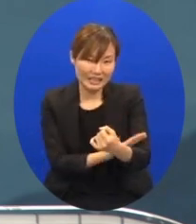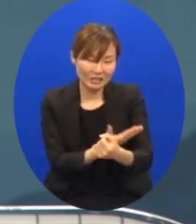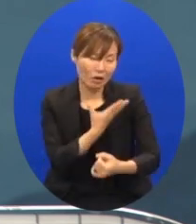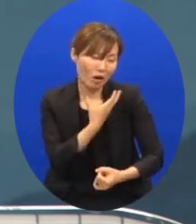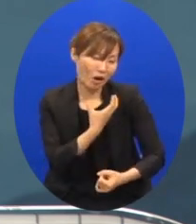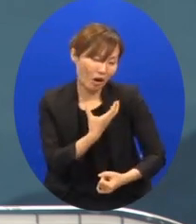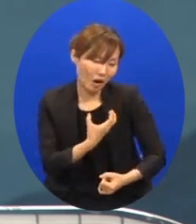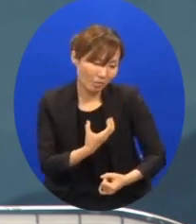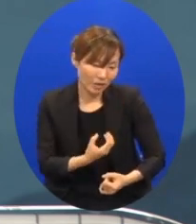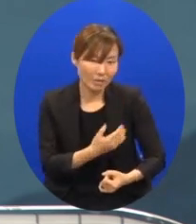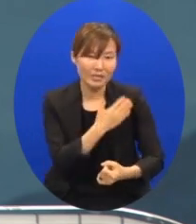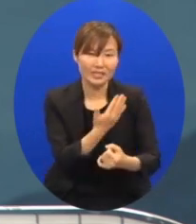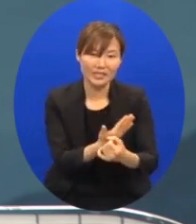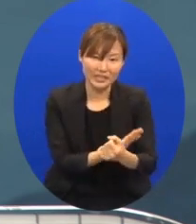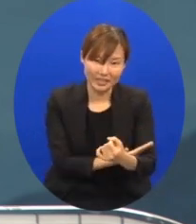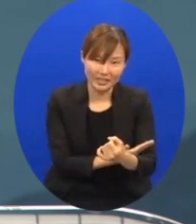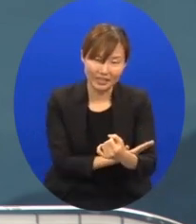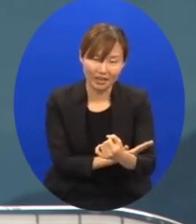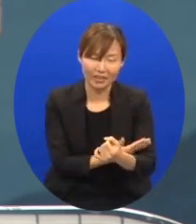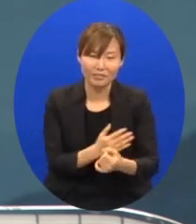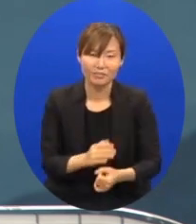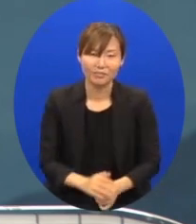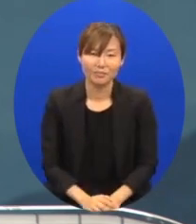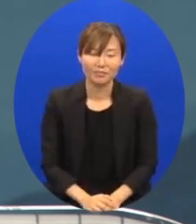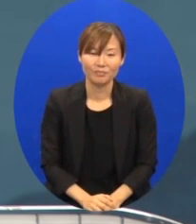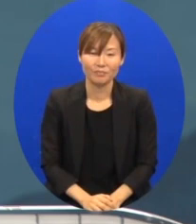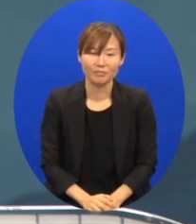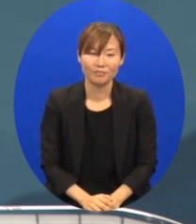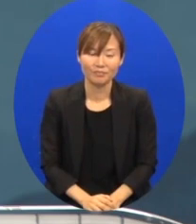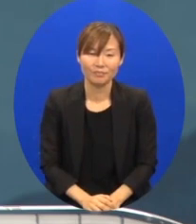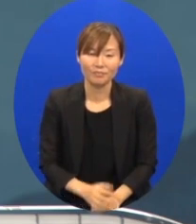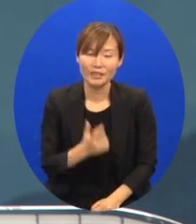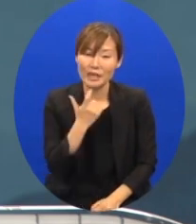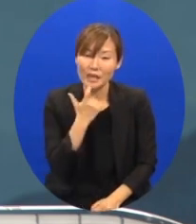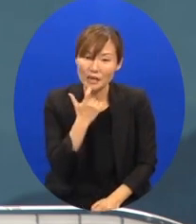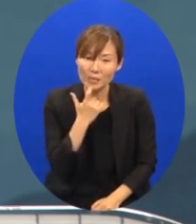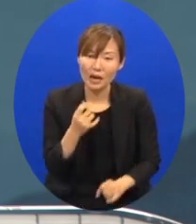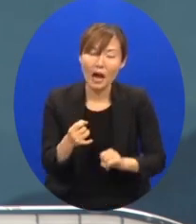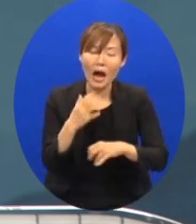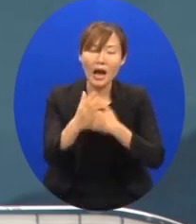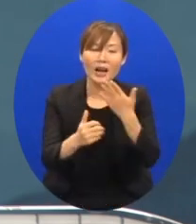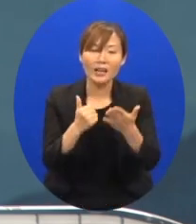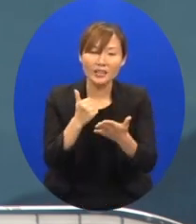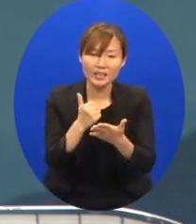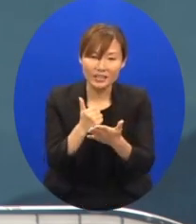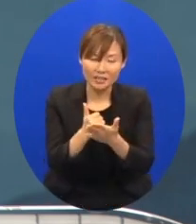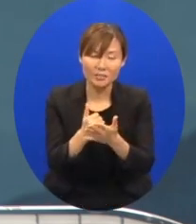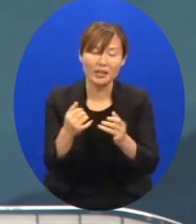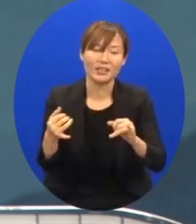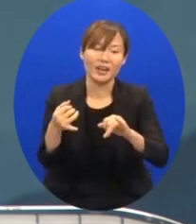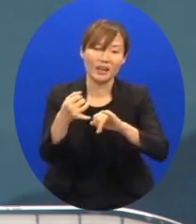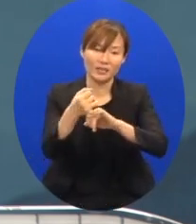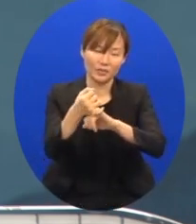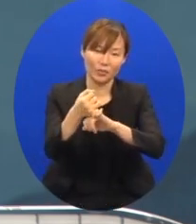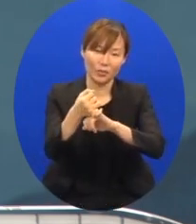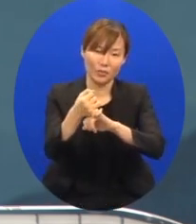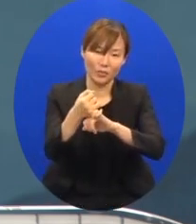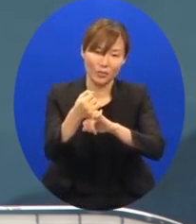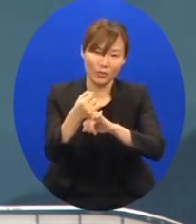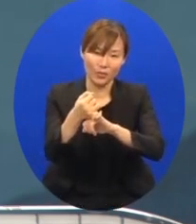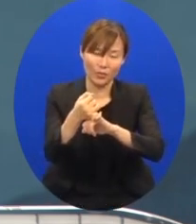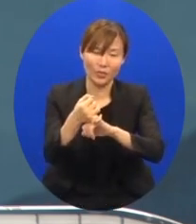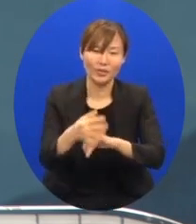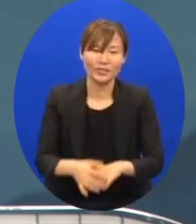약속은 하나님이 늘 함께 하리라 고 하는 약속 이었어요 요새 비치는 하나님이 함께 하시는